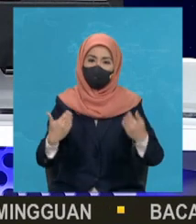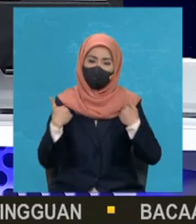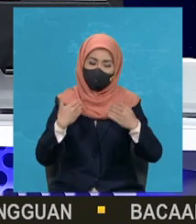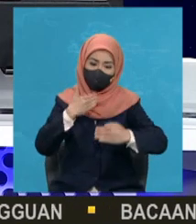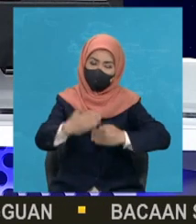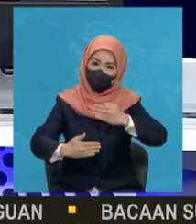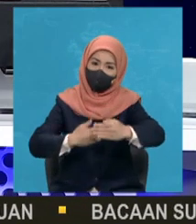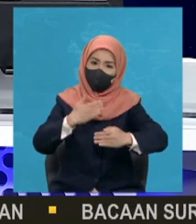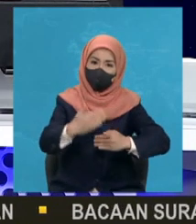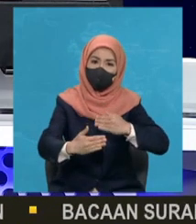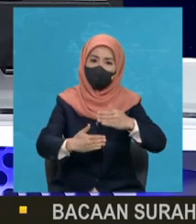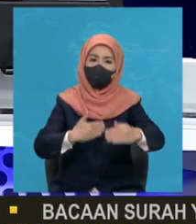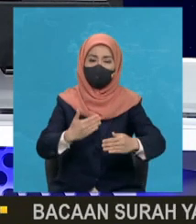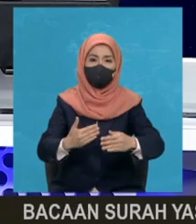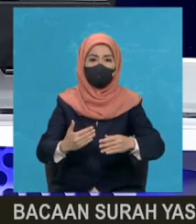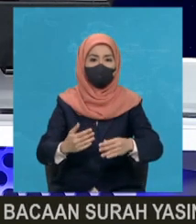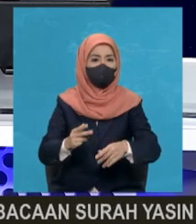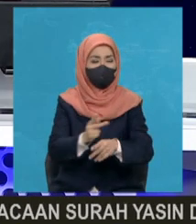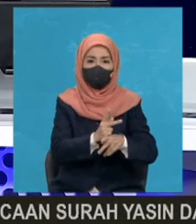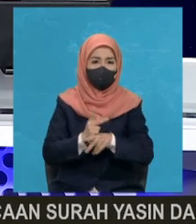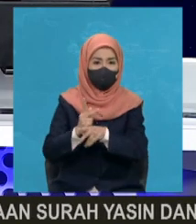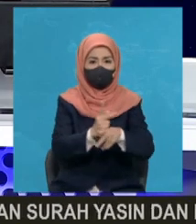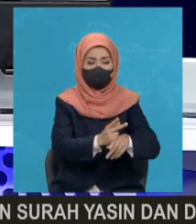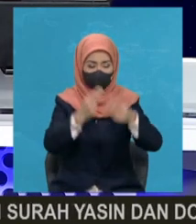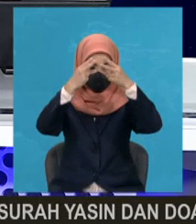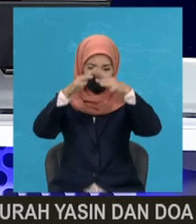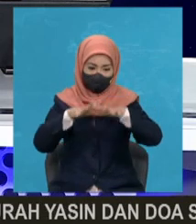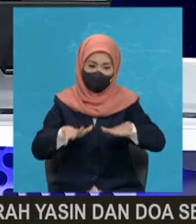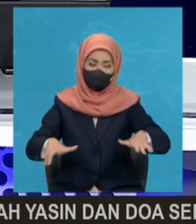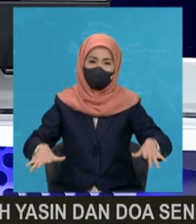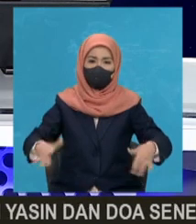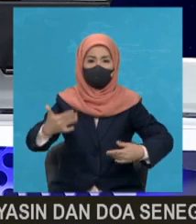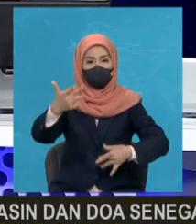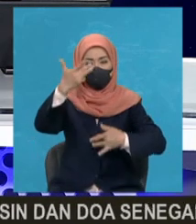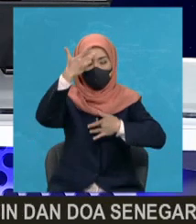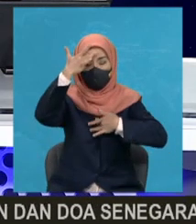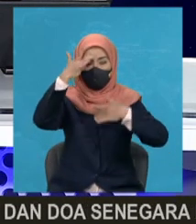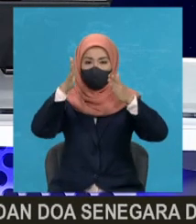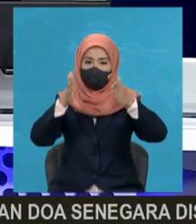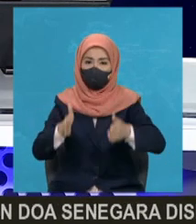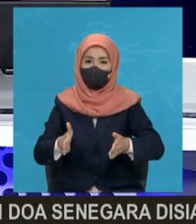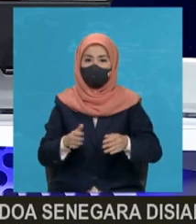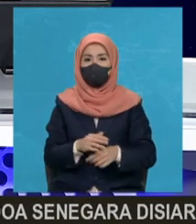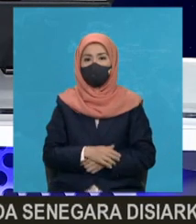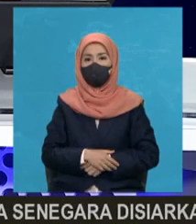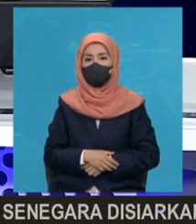langkah dilaksanakan untuk memelihara kesehatan dan kesejahteraan pesakit di Hospital berkenaan